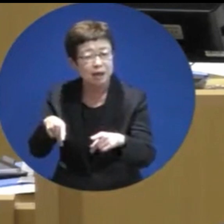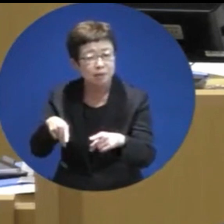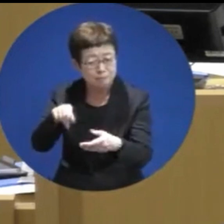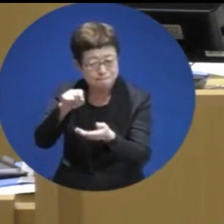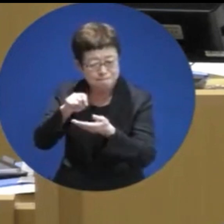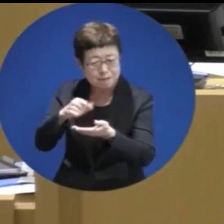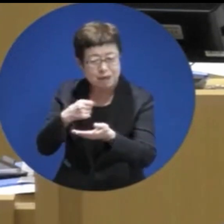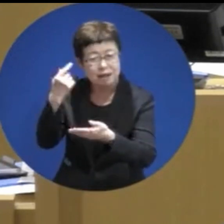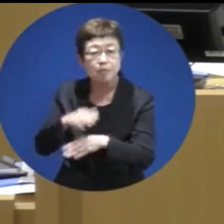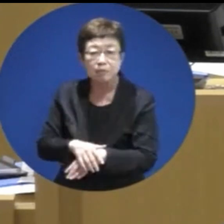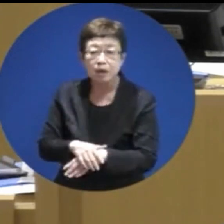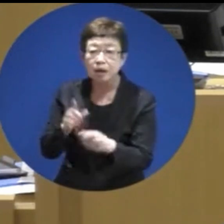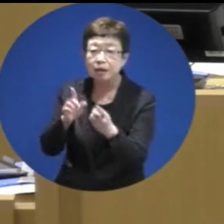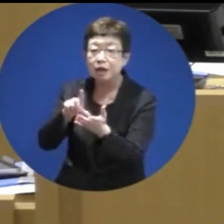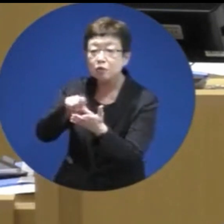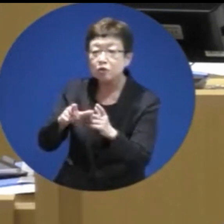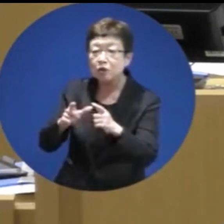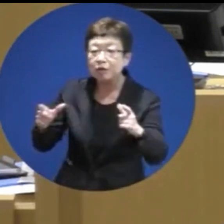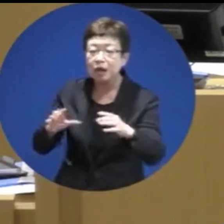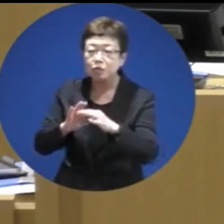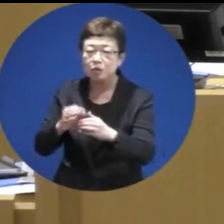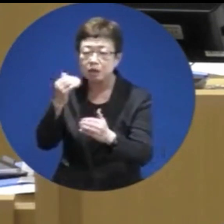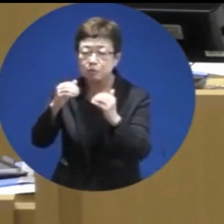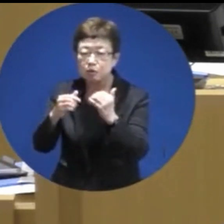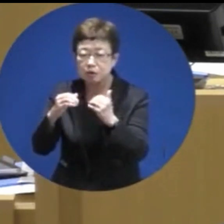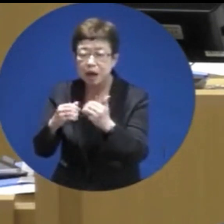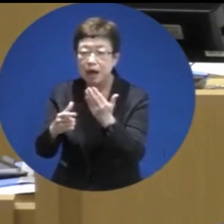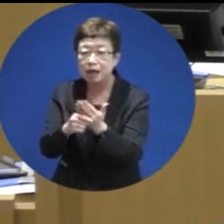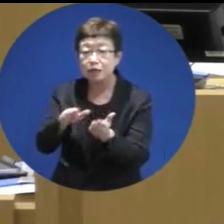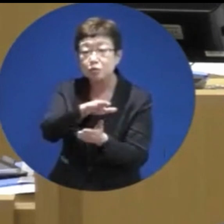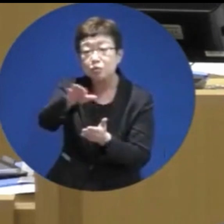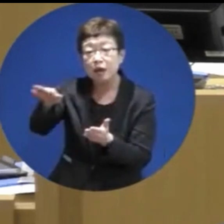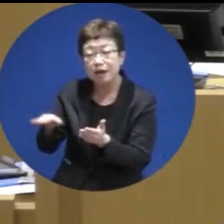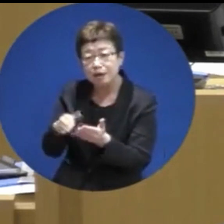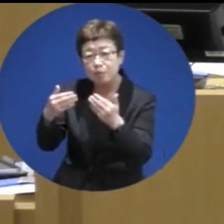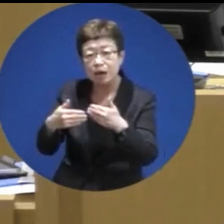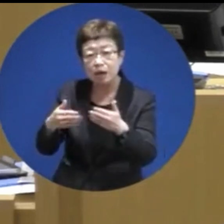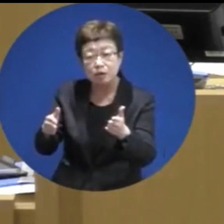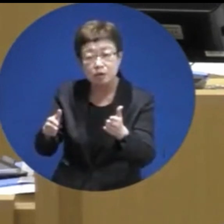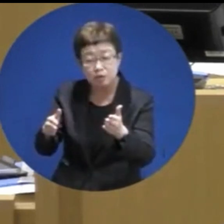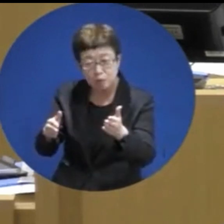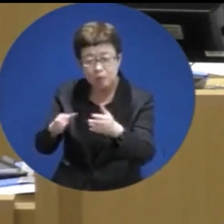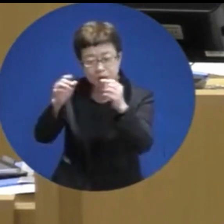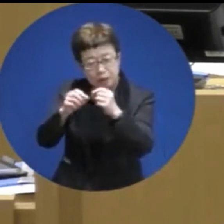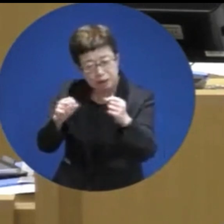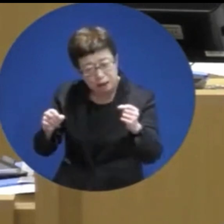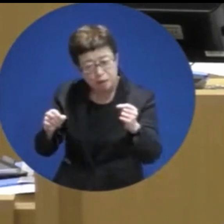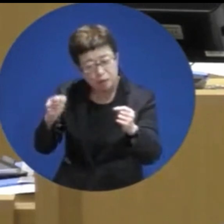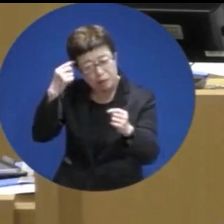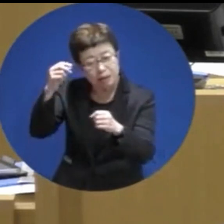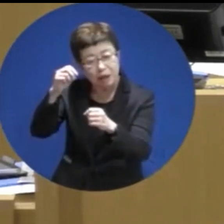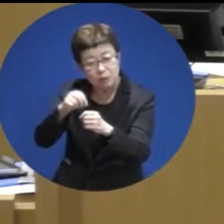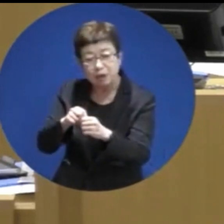です。また、対象地域の拡大については、渋谷駅周辺でのバリアフリー化の実施結果を踏まえた上で、対象地域の在り方を